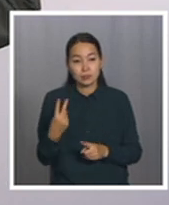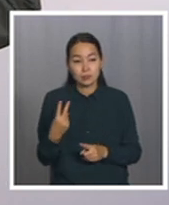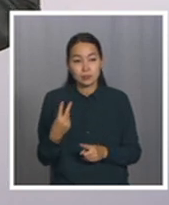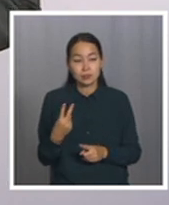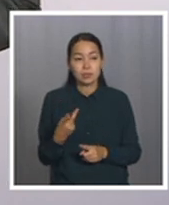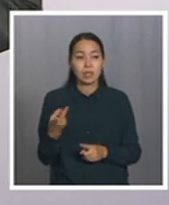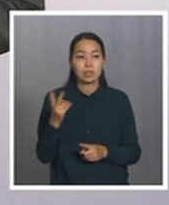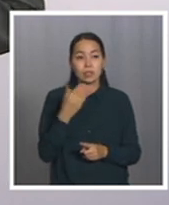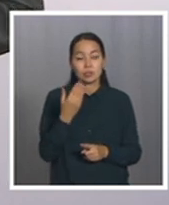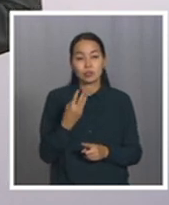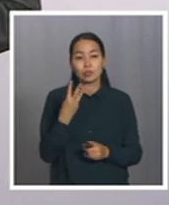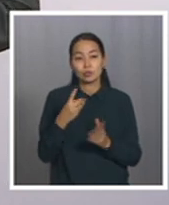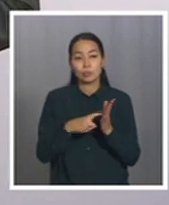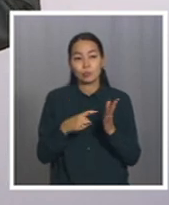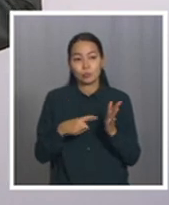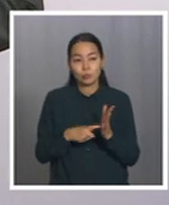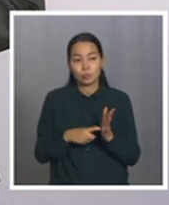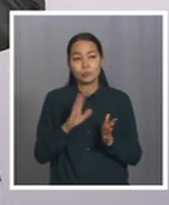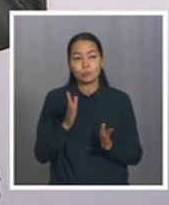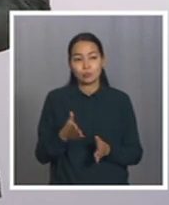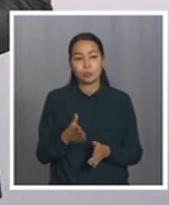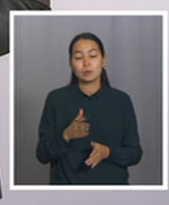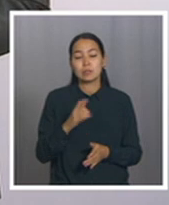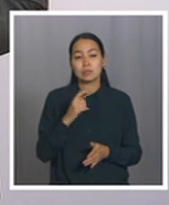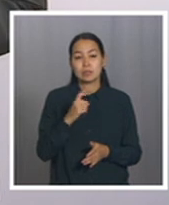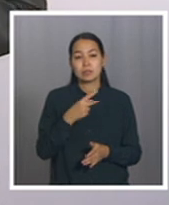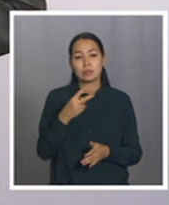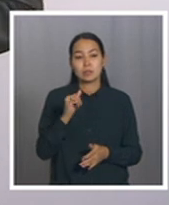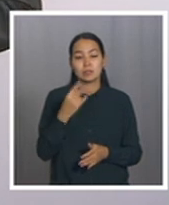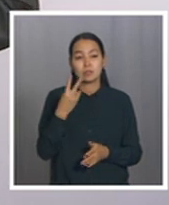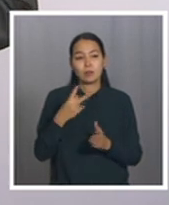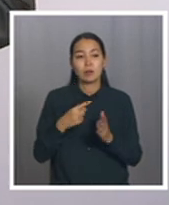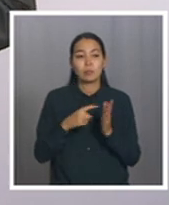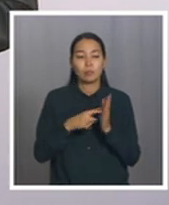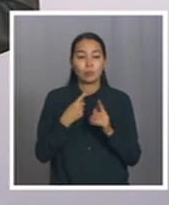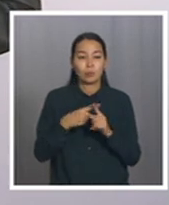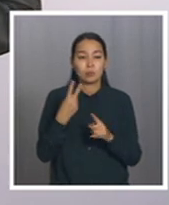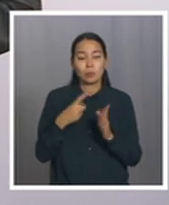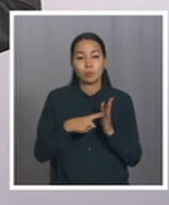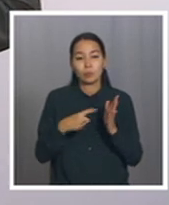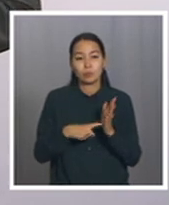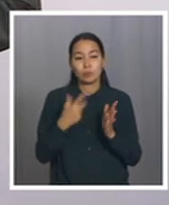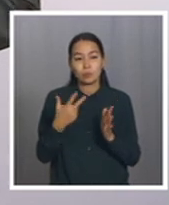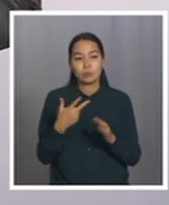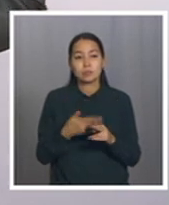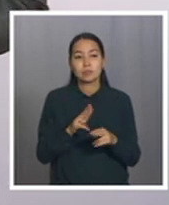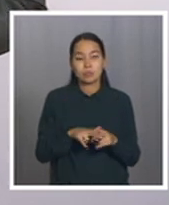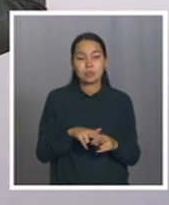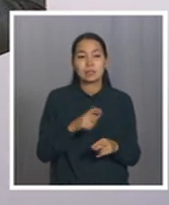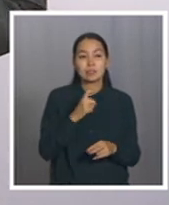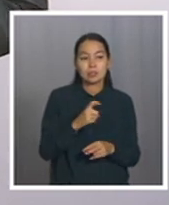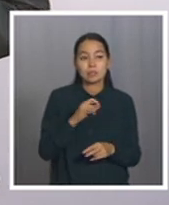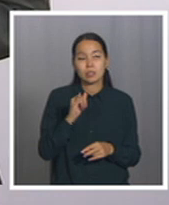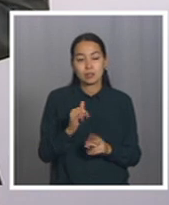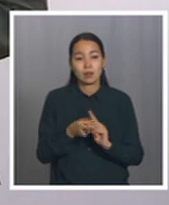жағын 3-ке бөлсек, x тең болады y квадрат қосылған 2 бөлінген 3 өрнегін аламыз. Яғни біз x-ті y арқылы түрлендіріп